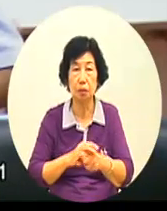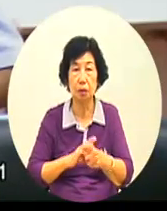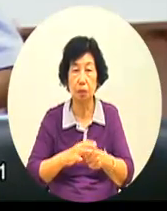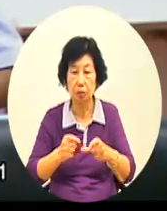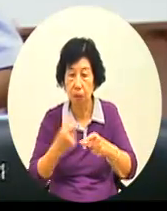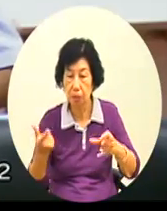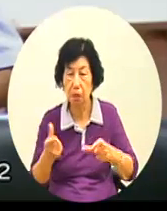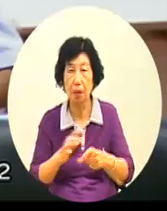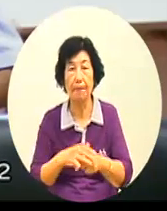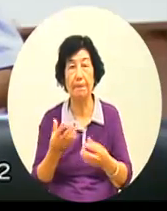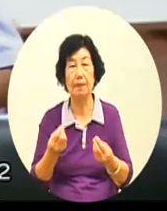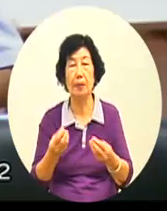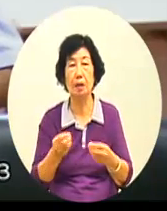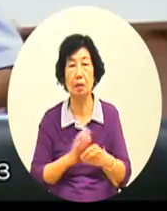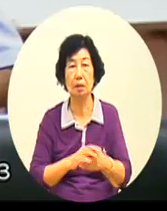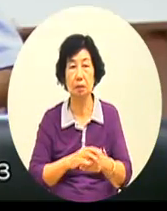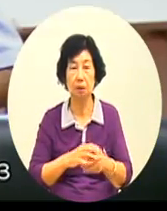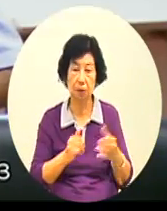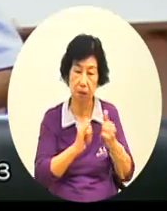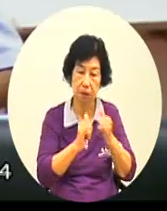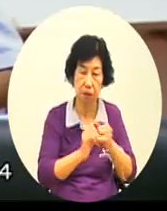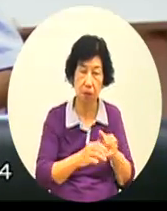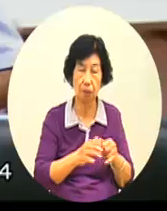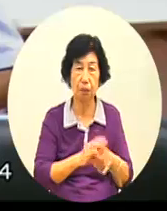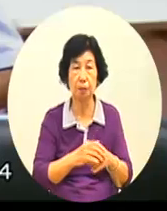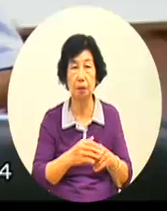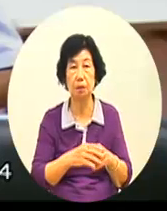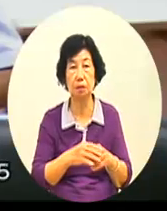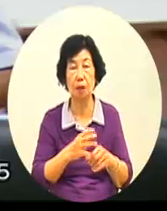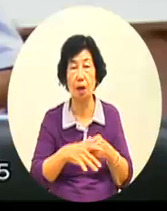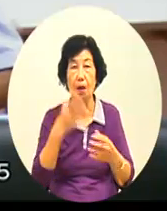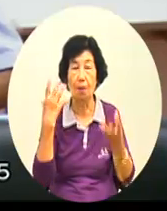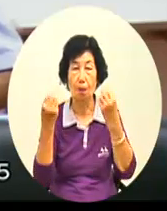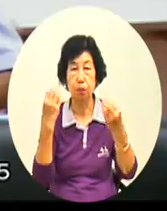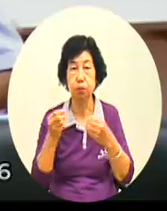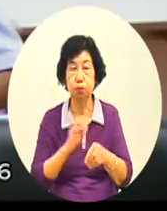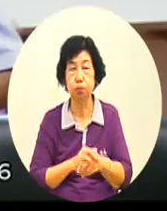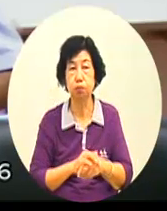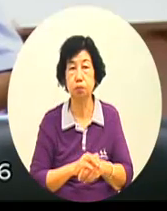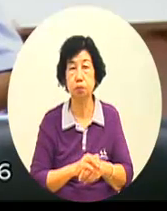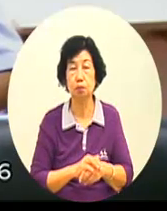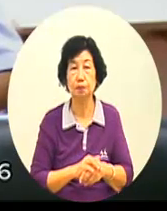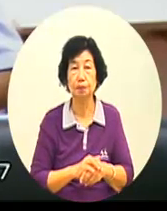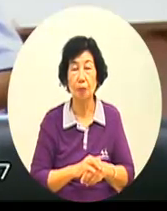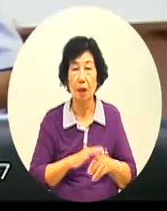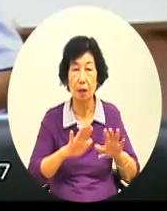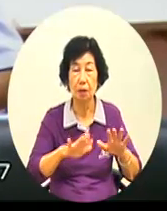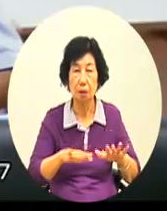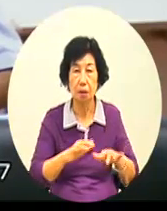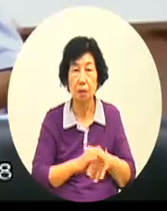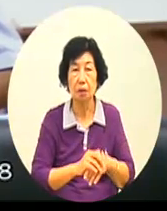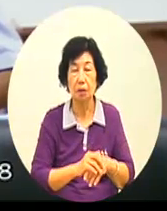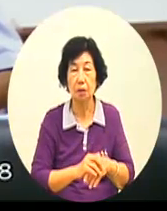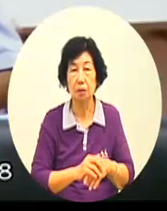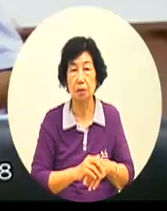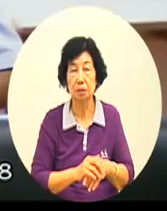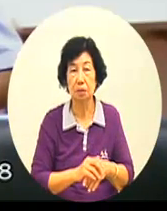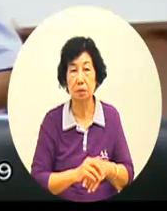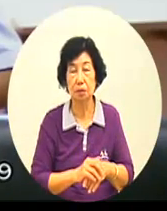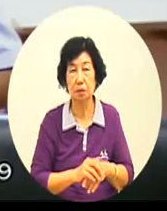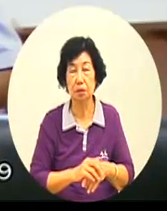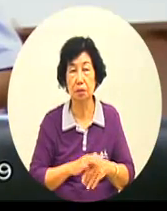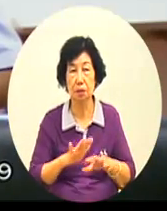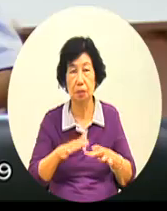人知道，几个鬼很容易变成结构性的